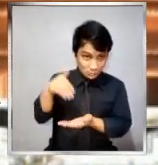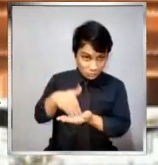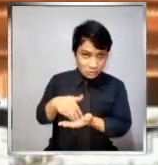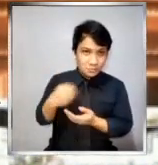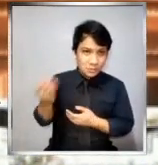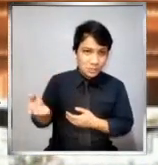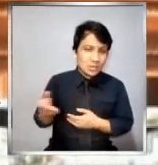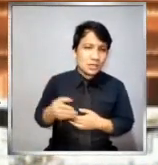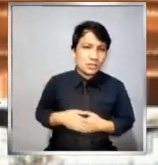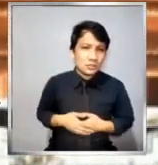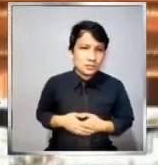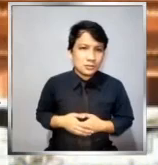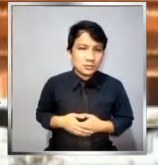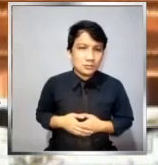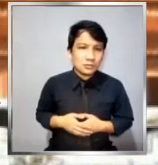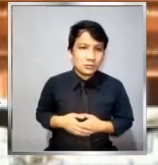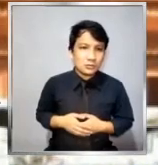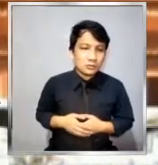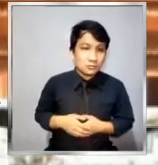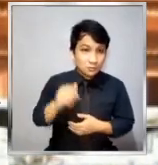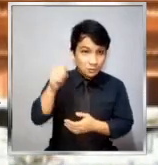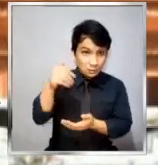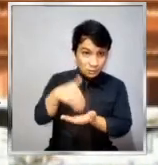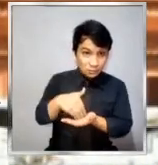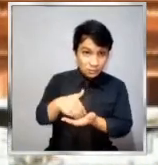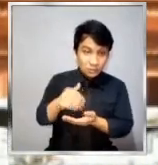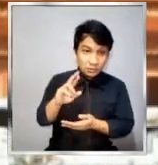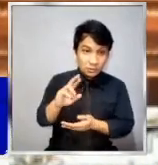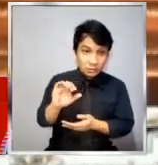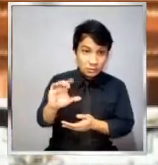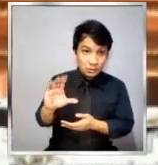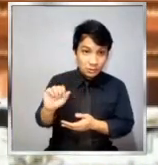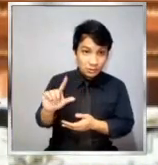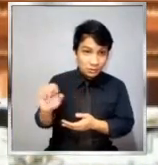Mag-reclaim ng 10,000 hectares. Di